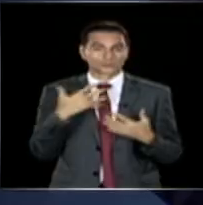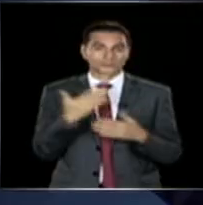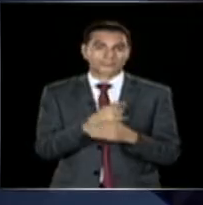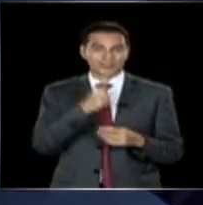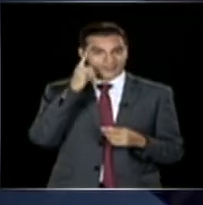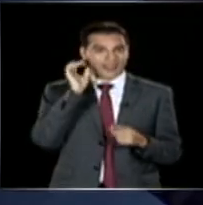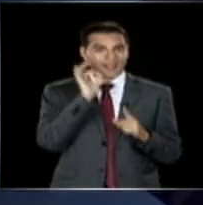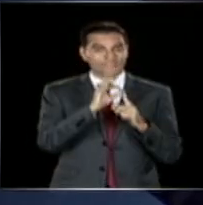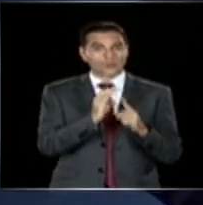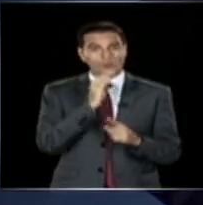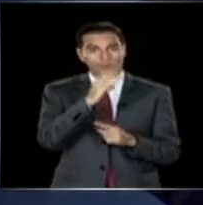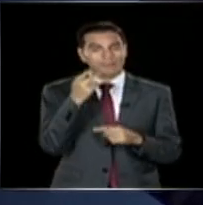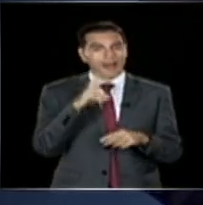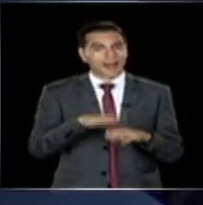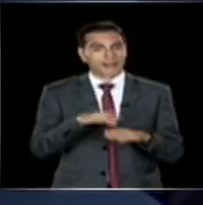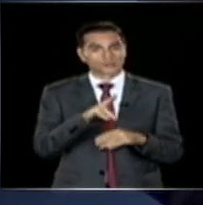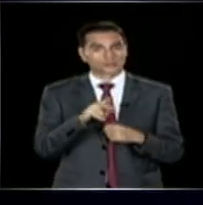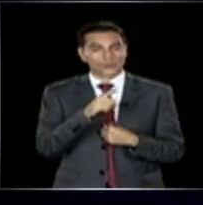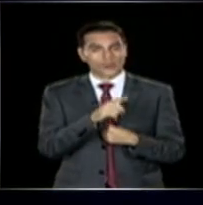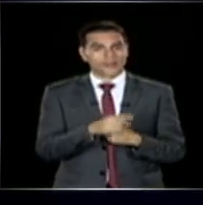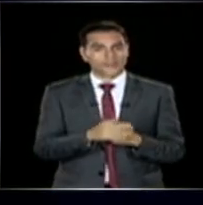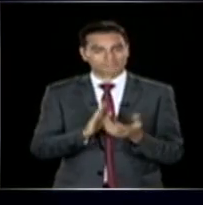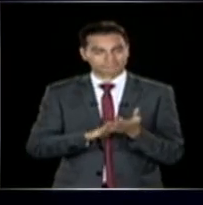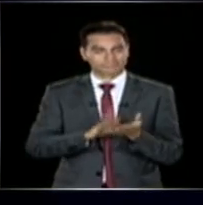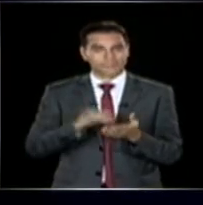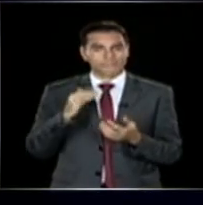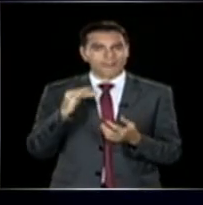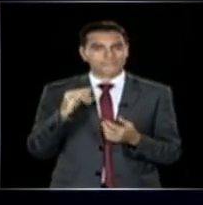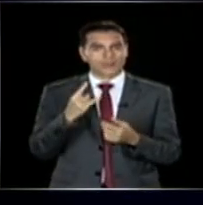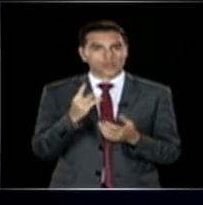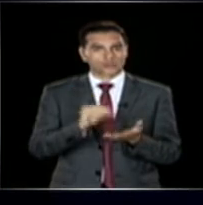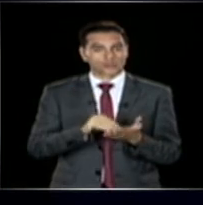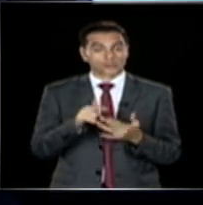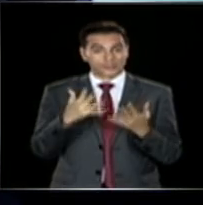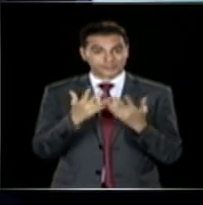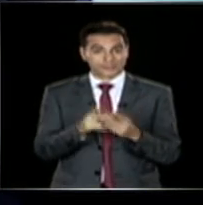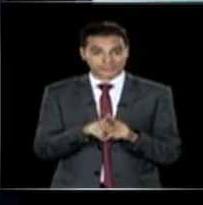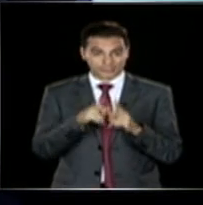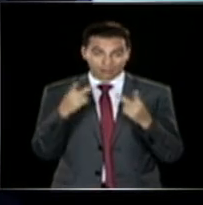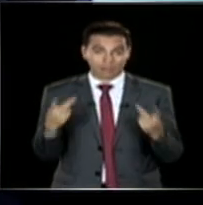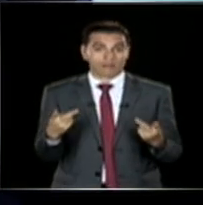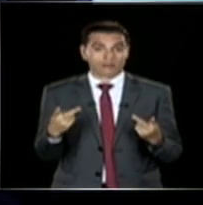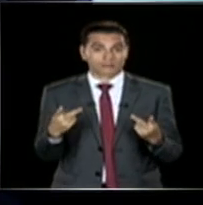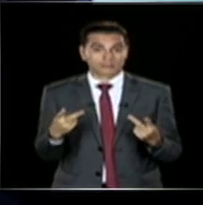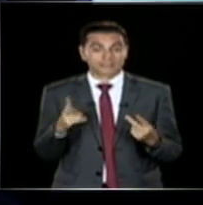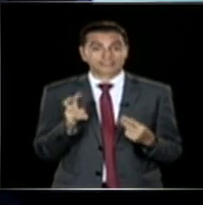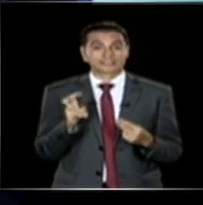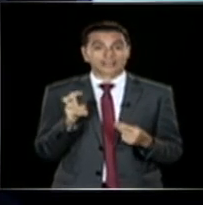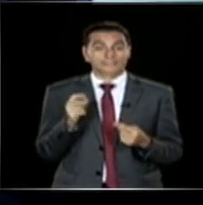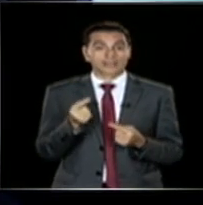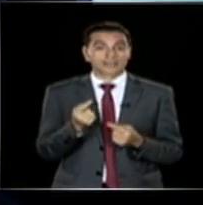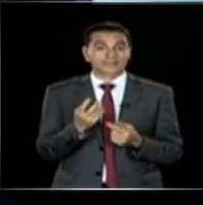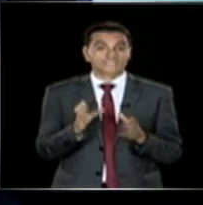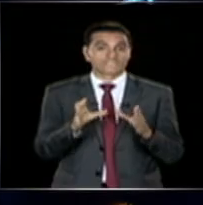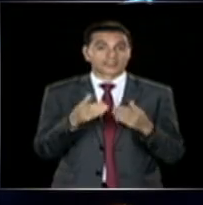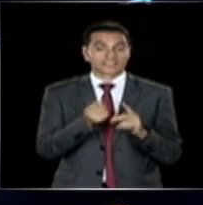أنت عرفتها وإن أنت جاوبت على السؤال. برافو عليك يا محمد. 10 نقط. النتيجة اتغيرت، 70